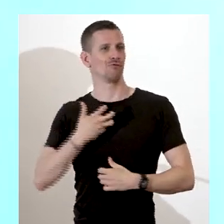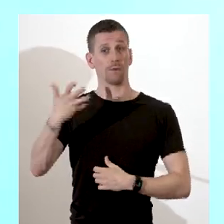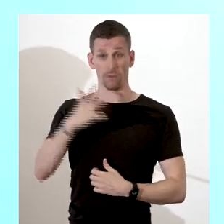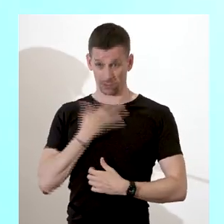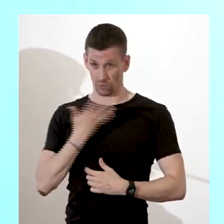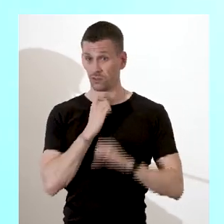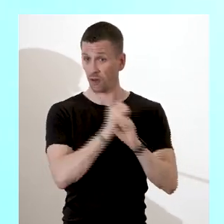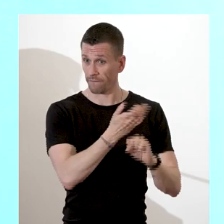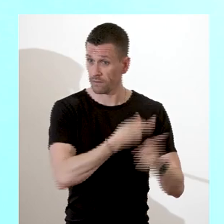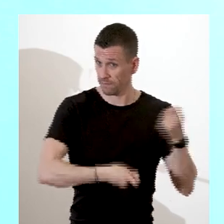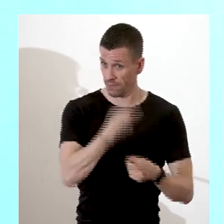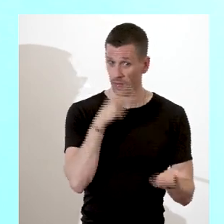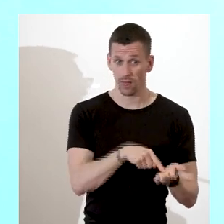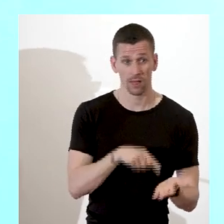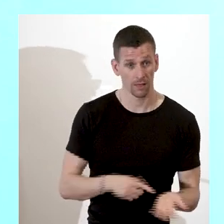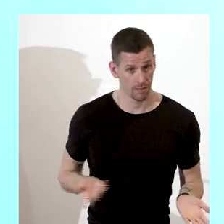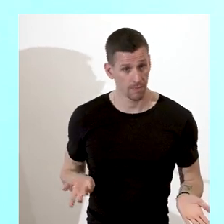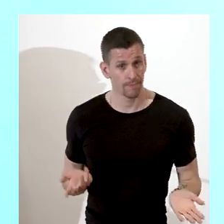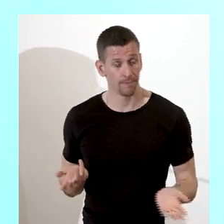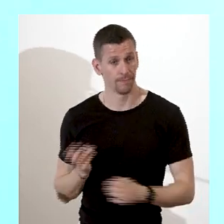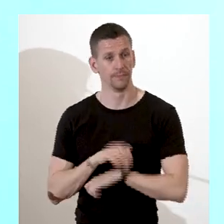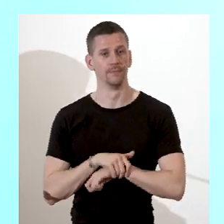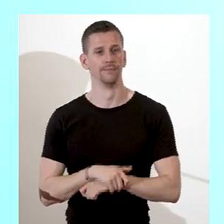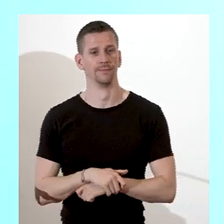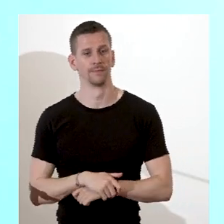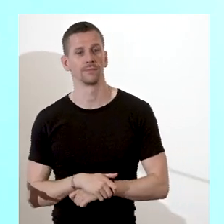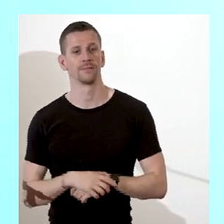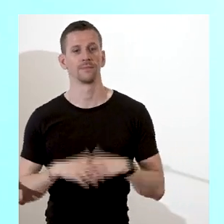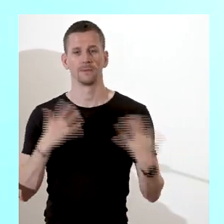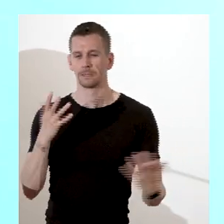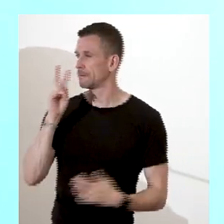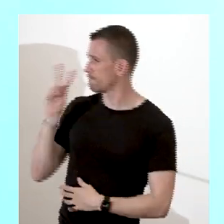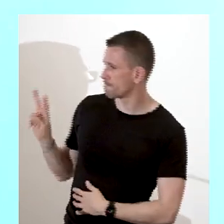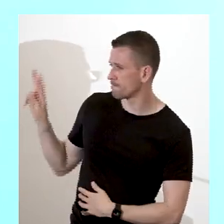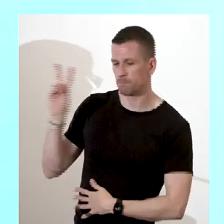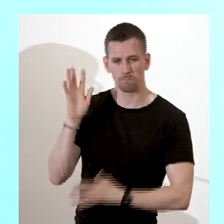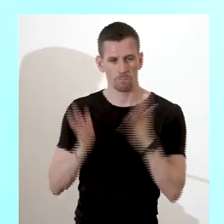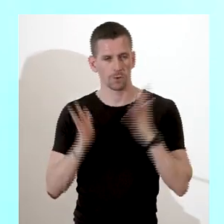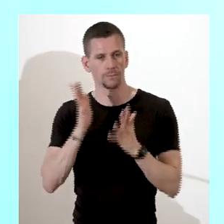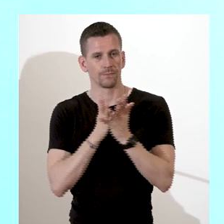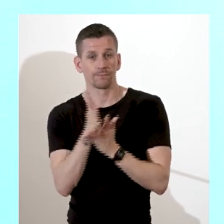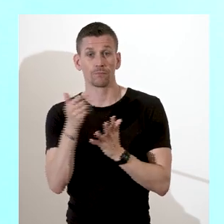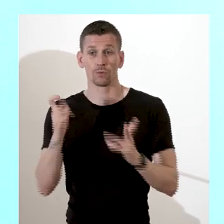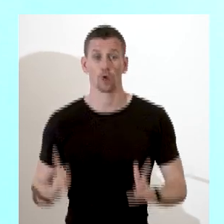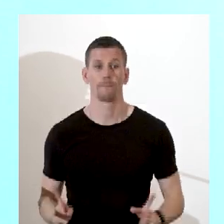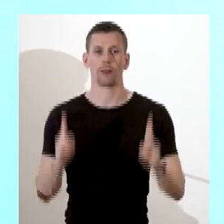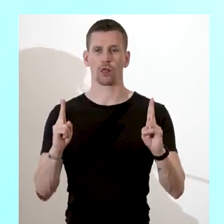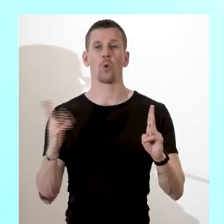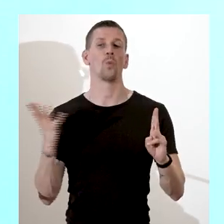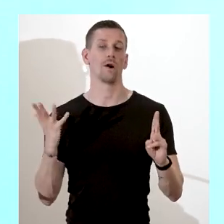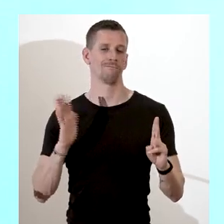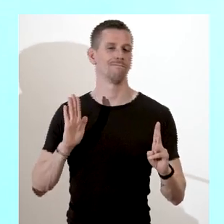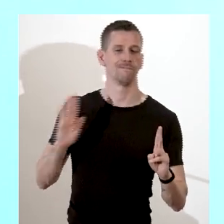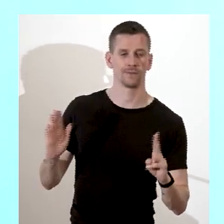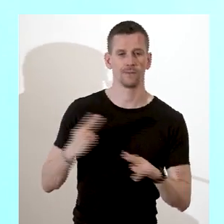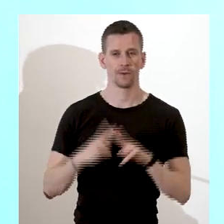mascaron pourrait se trouver dans la période où il a été réalisé. Nous sommes au moment où Bougainville s'élance de Nantes